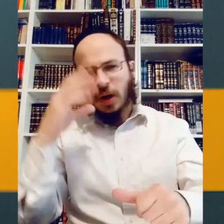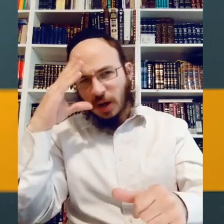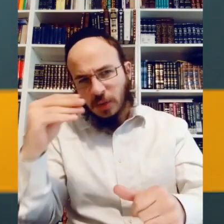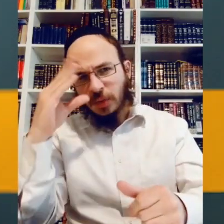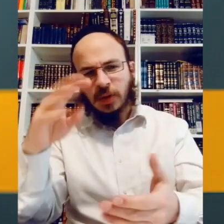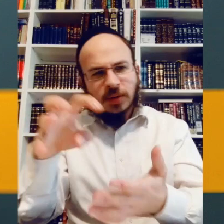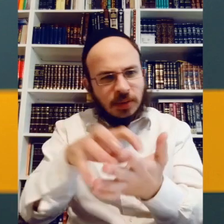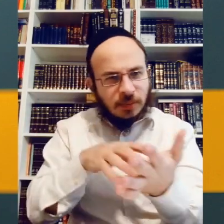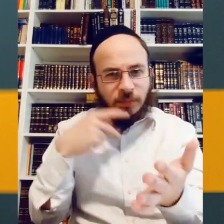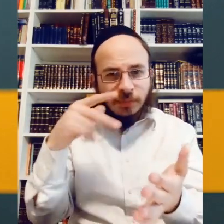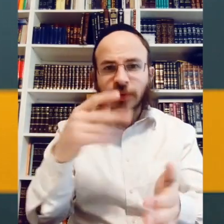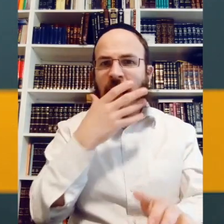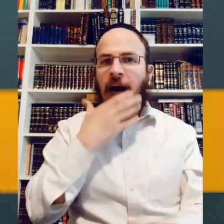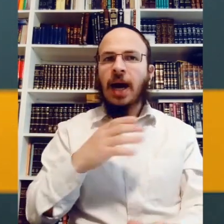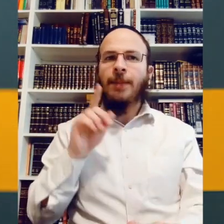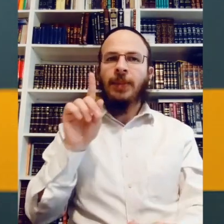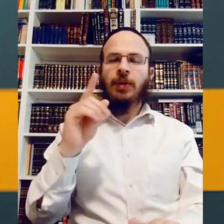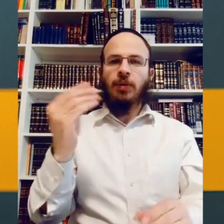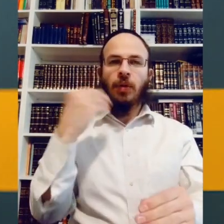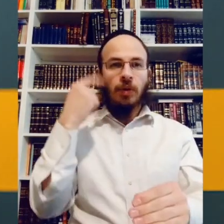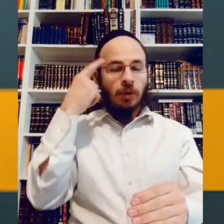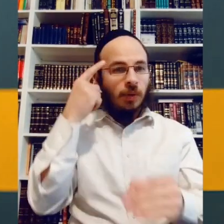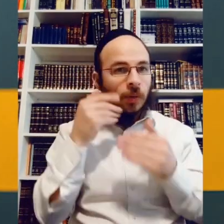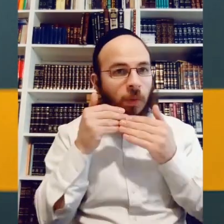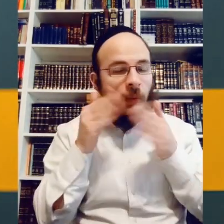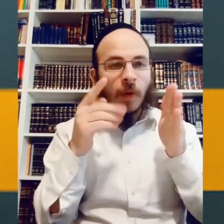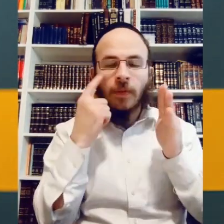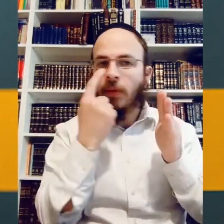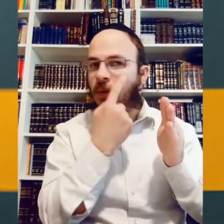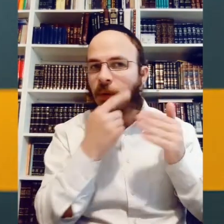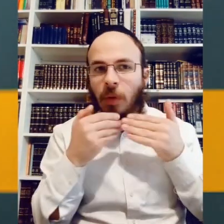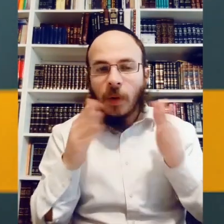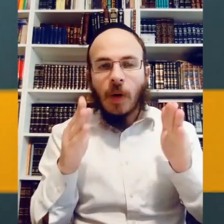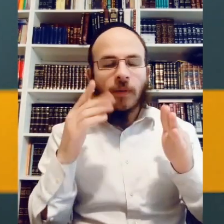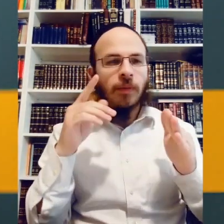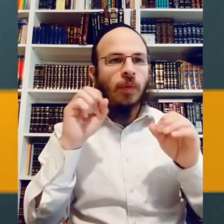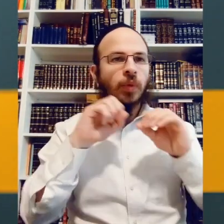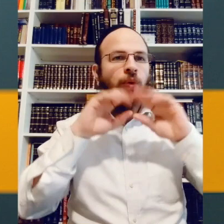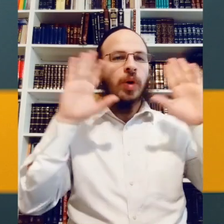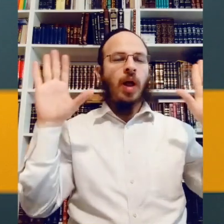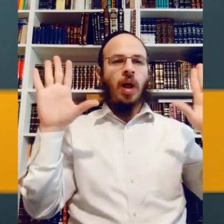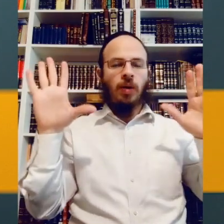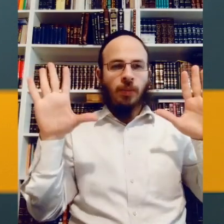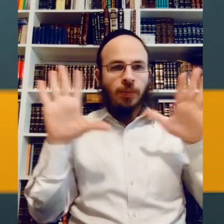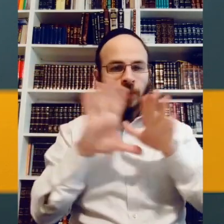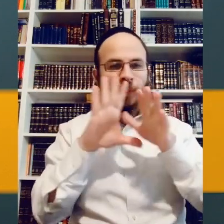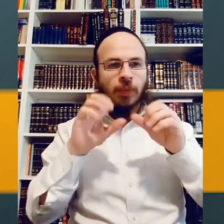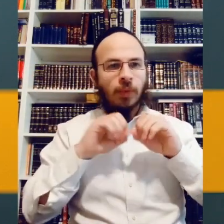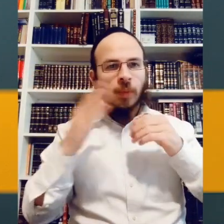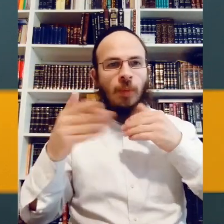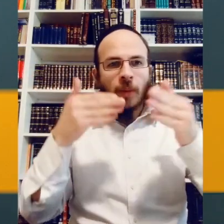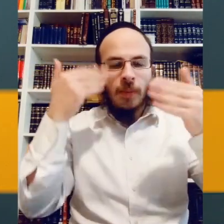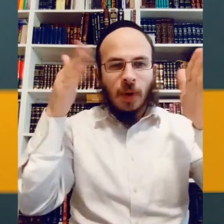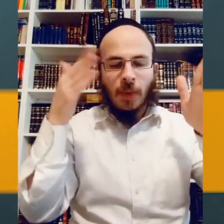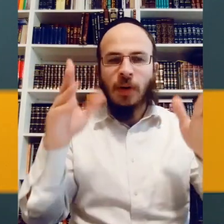vivre la pensée qu'il y a derrière, par l'étude des textes, l'étude de l'enseignement même du Rabbi, qui apporte des